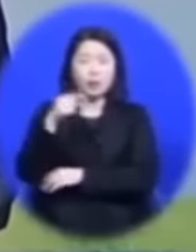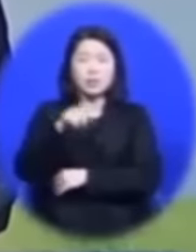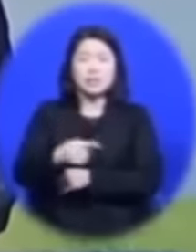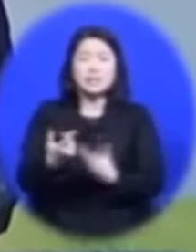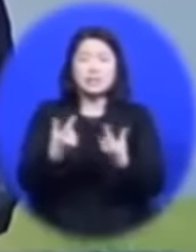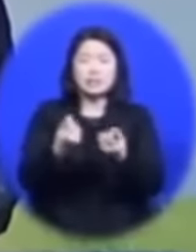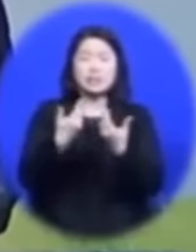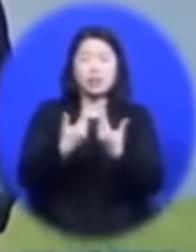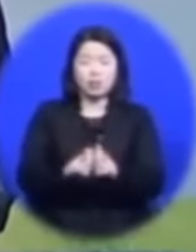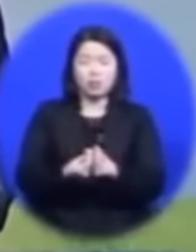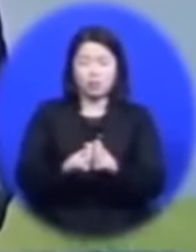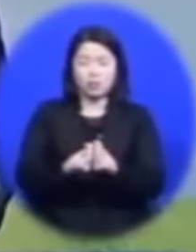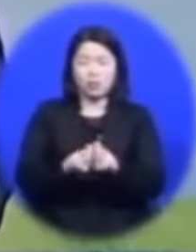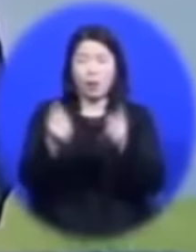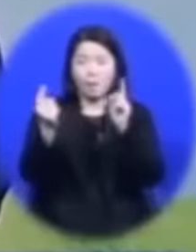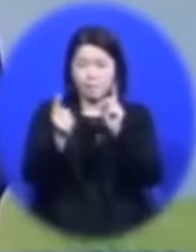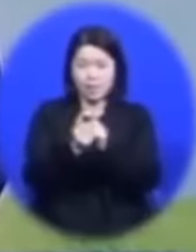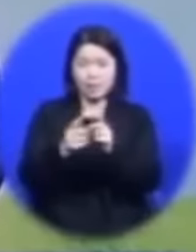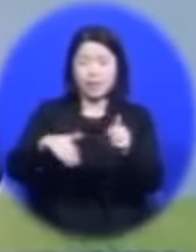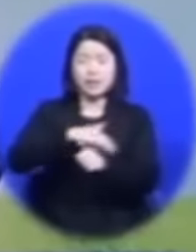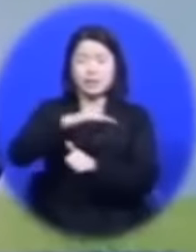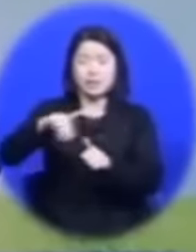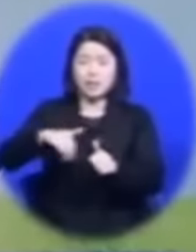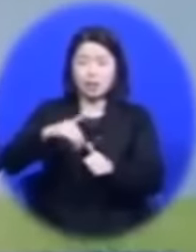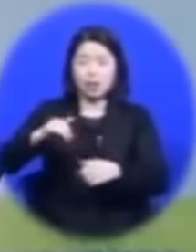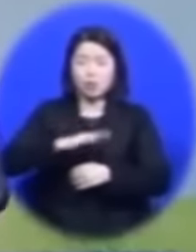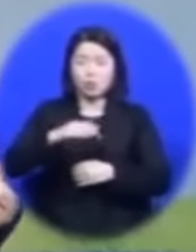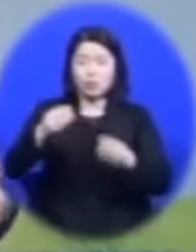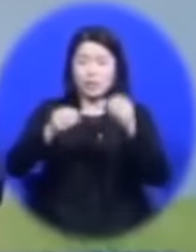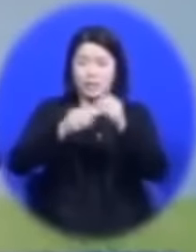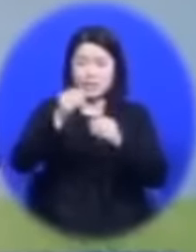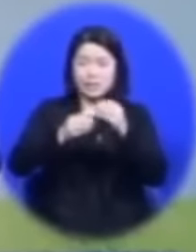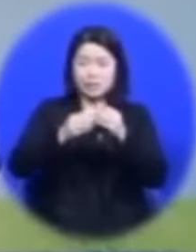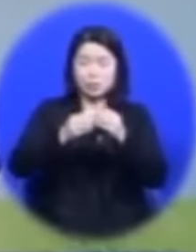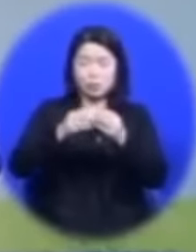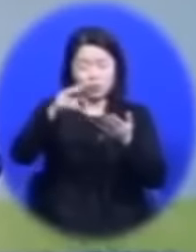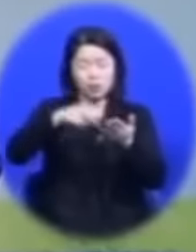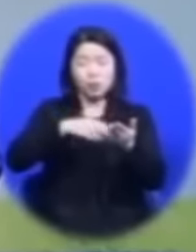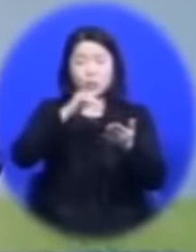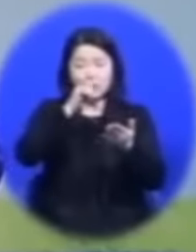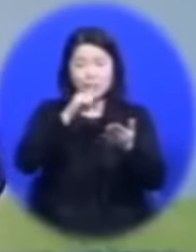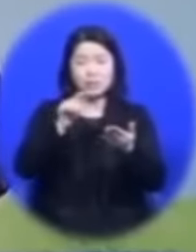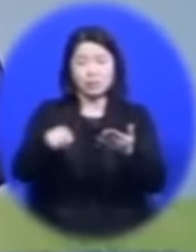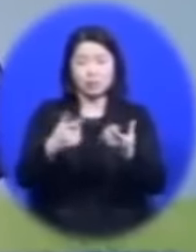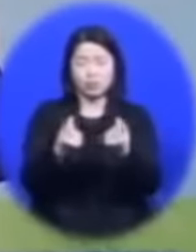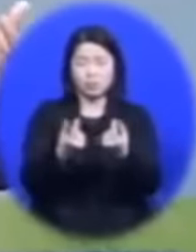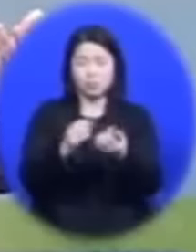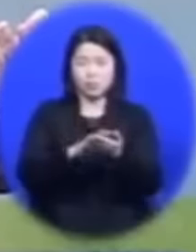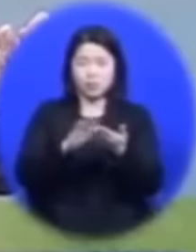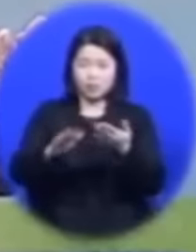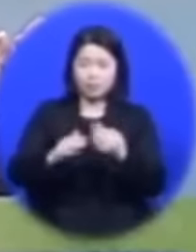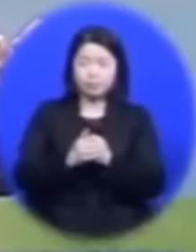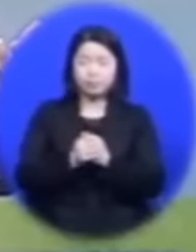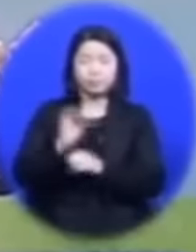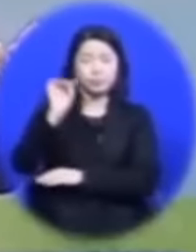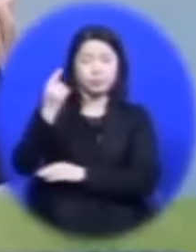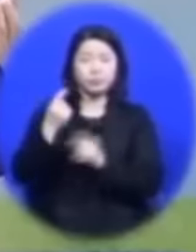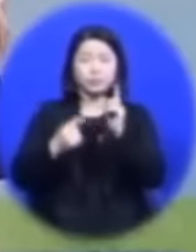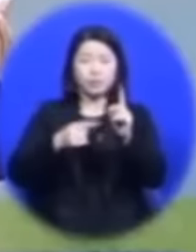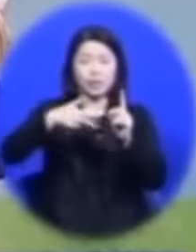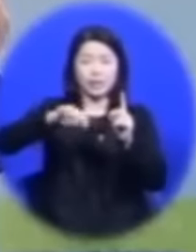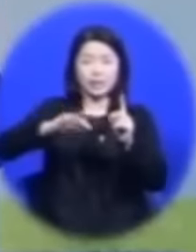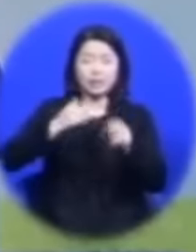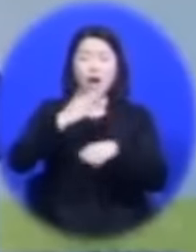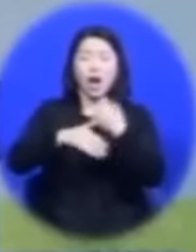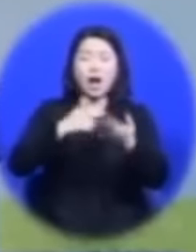경우를 만났던 상황을 우리가 시로 읽는 것입니다. 다윗은 하나님 앞에 1절에서